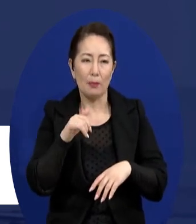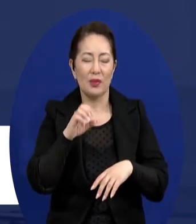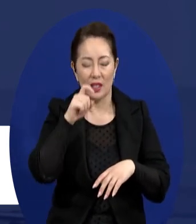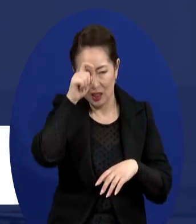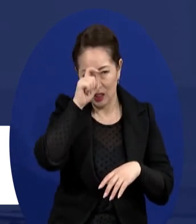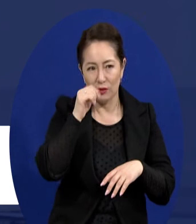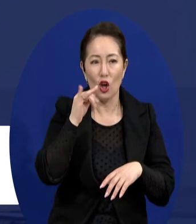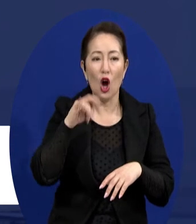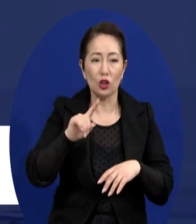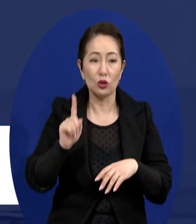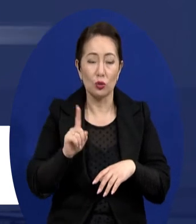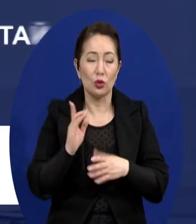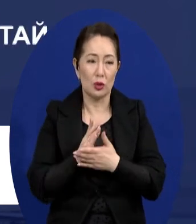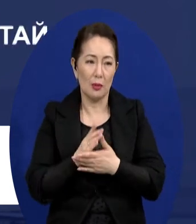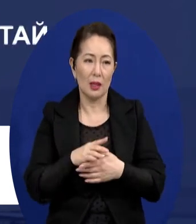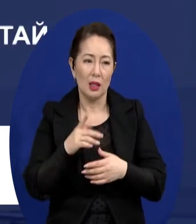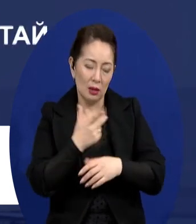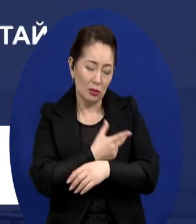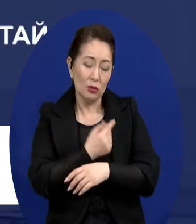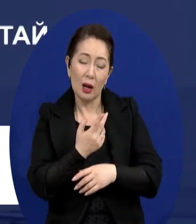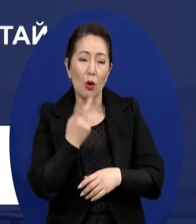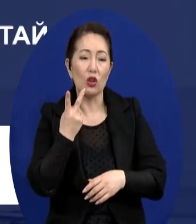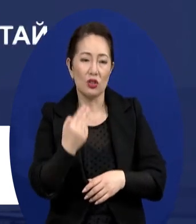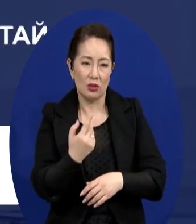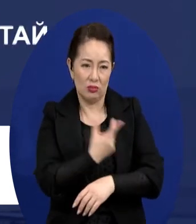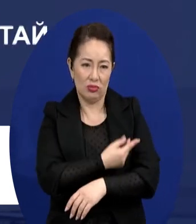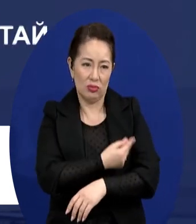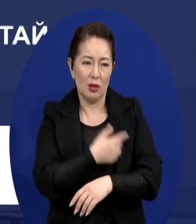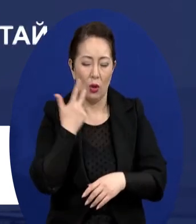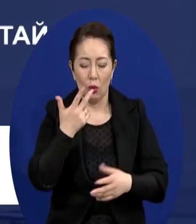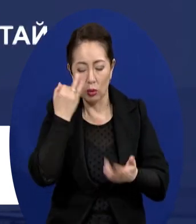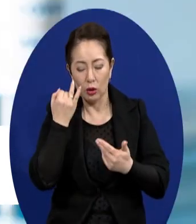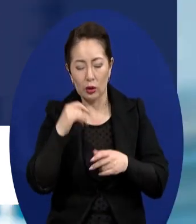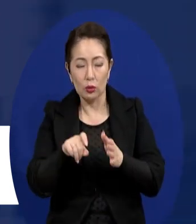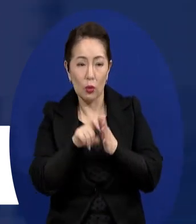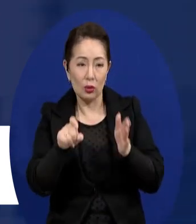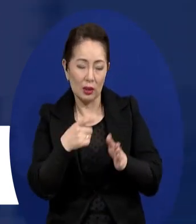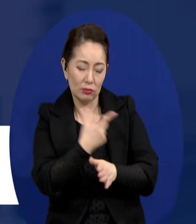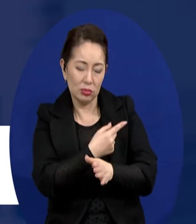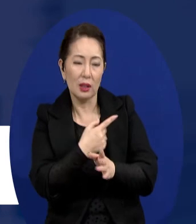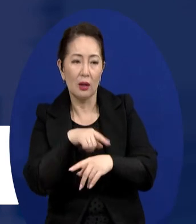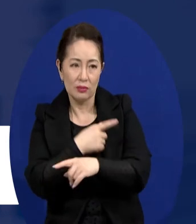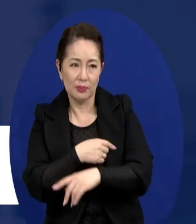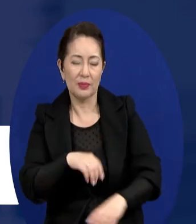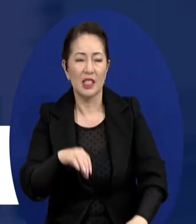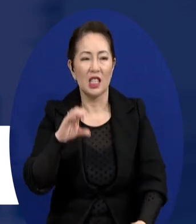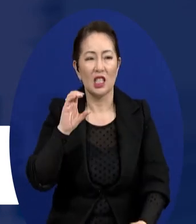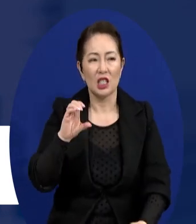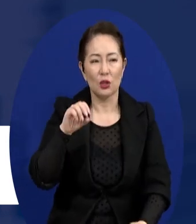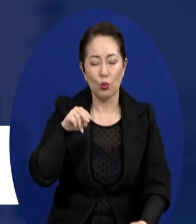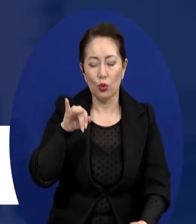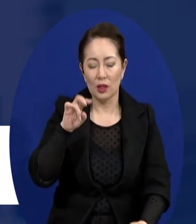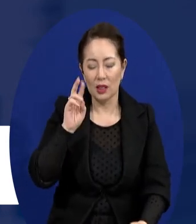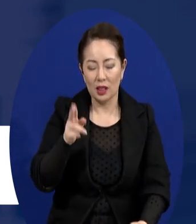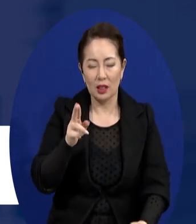хүлээн зөвшөөрөгдсөн. Хийх тун 2 тун 3 7 өдрийн зайтай. Sputnik V вакцин